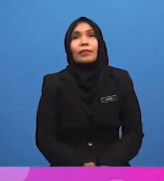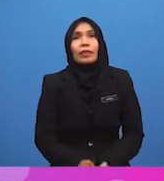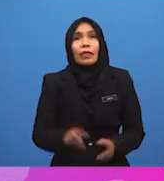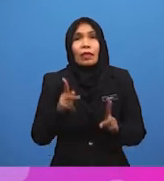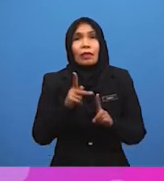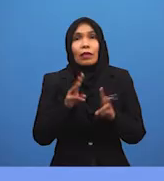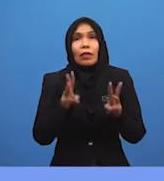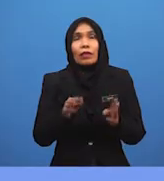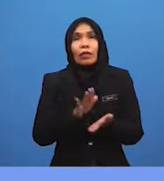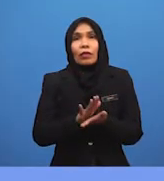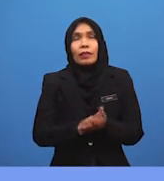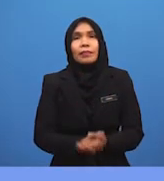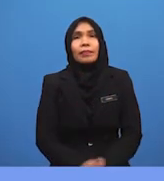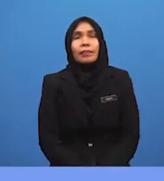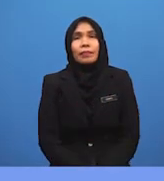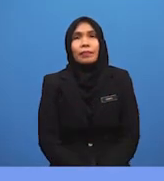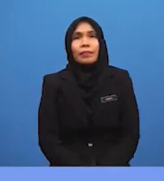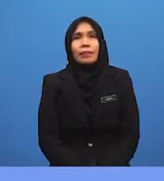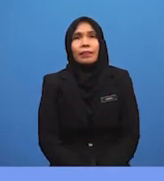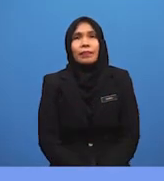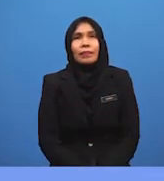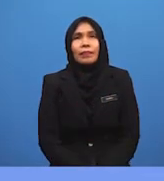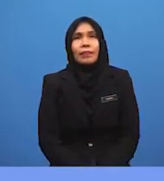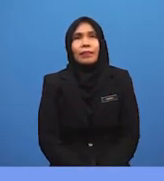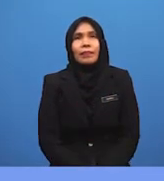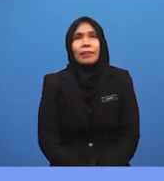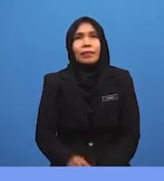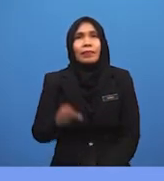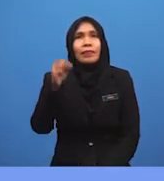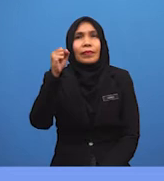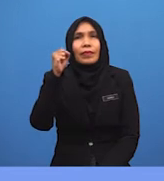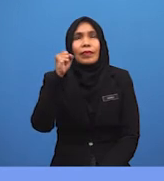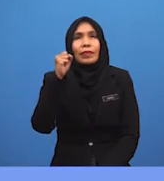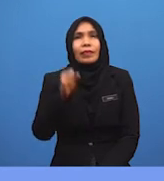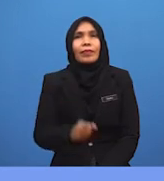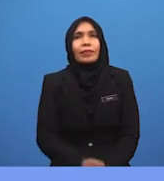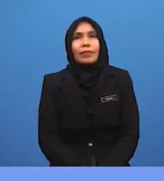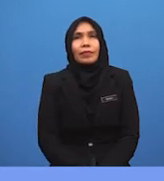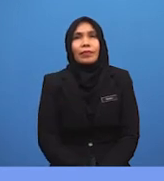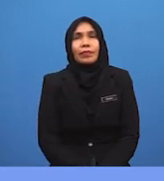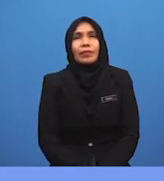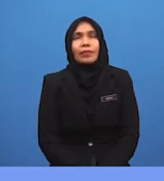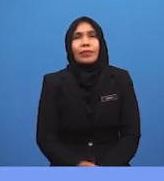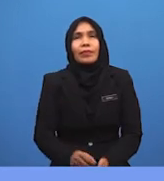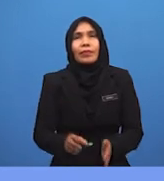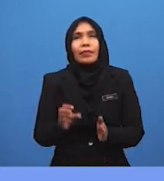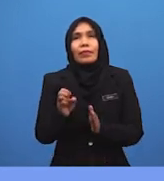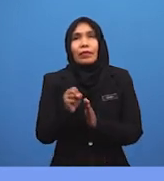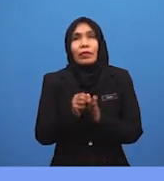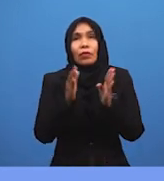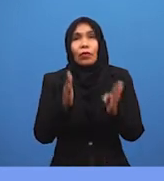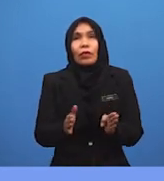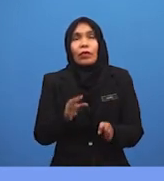sila perhatikan gambar situasi ini. Shalini ialah seorang murid